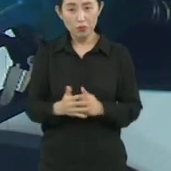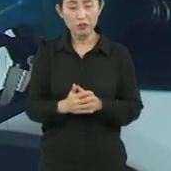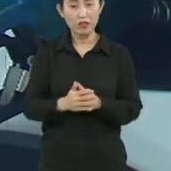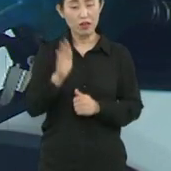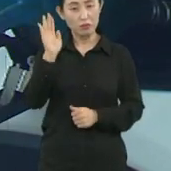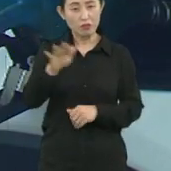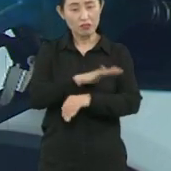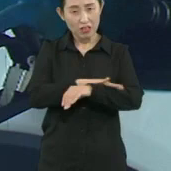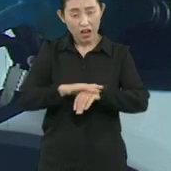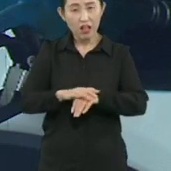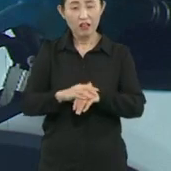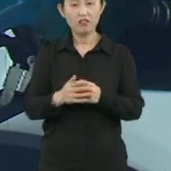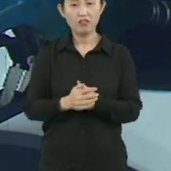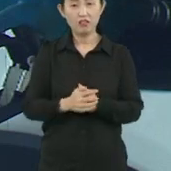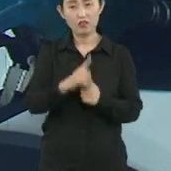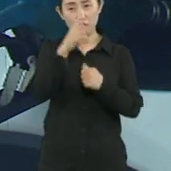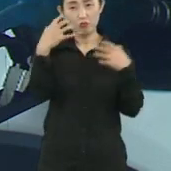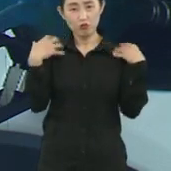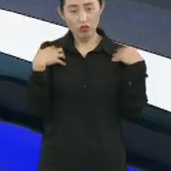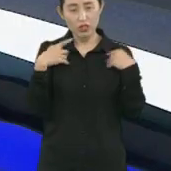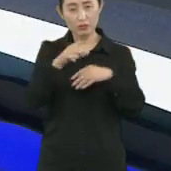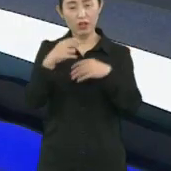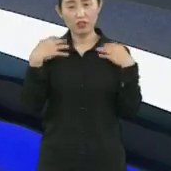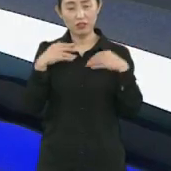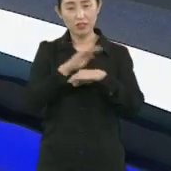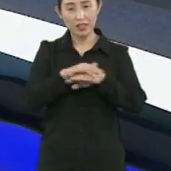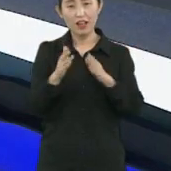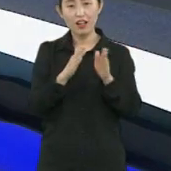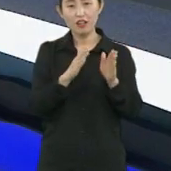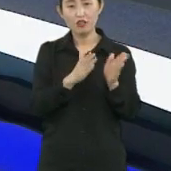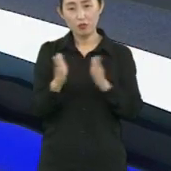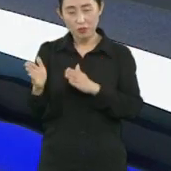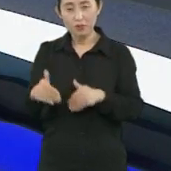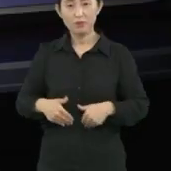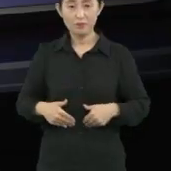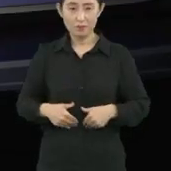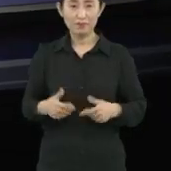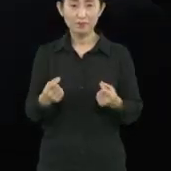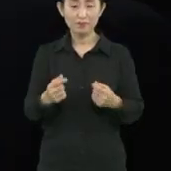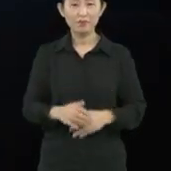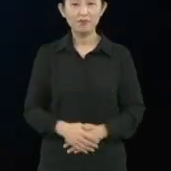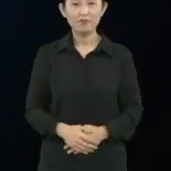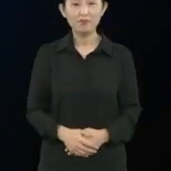중장기적인 대책 마련이 필요해 보입니다. 조영 기자 수고했습니다.